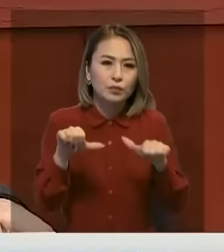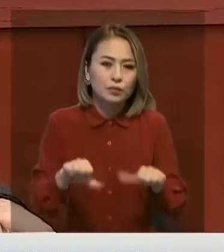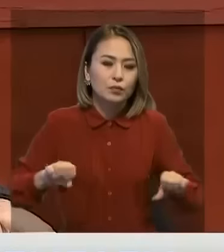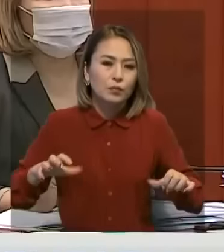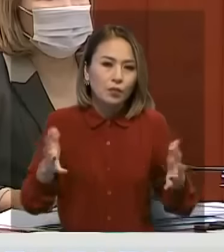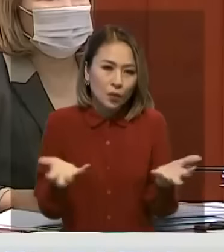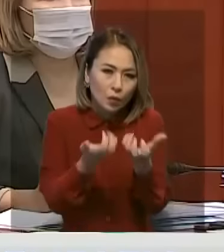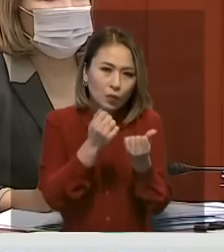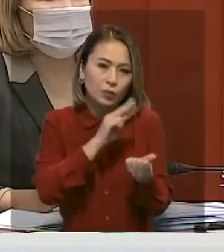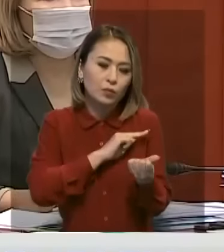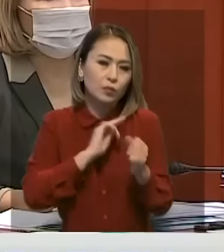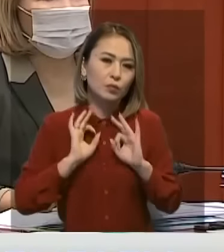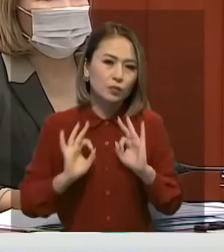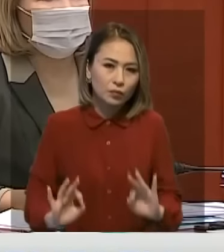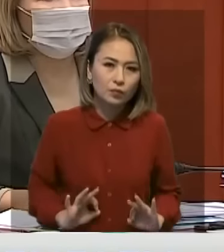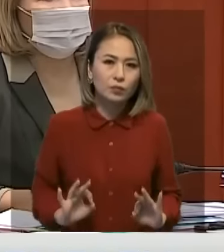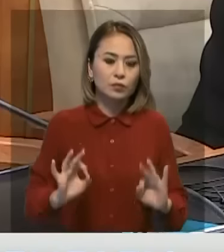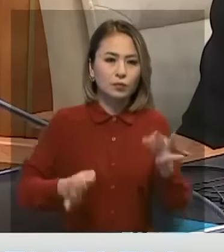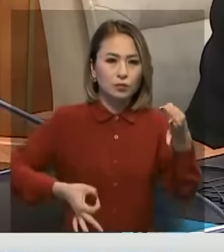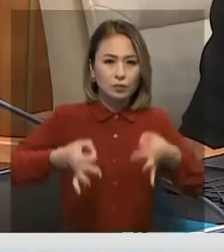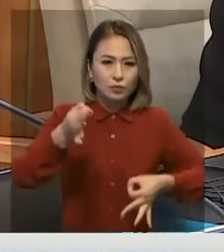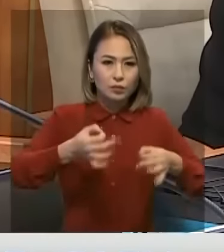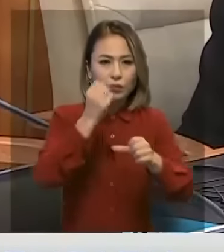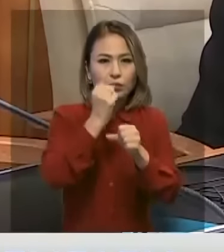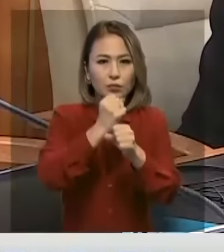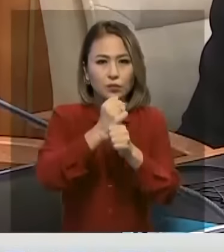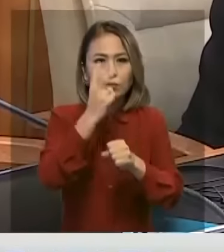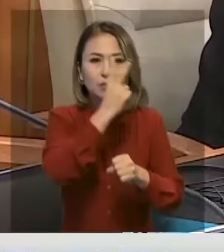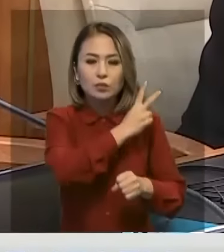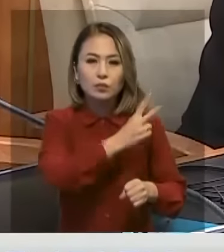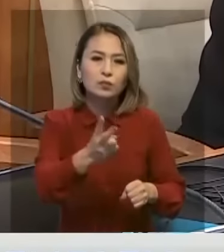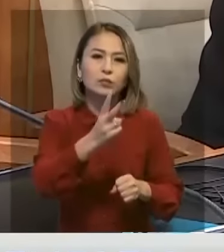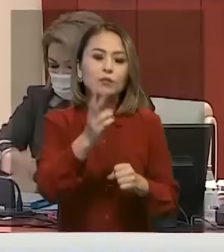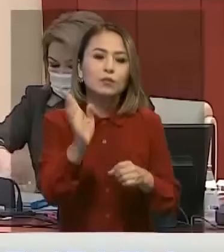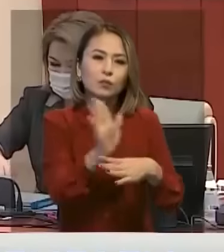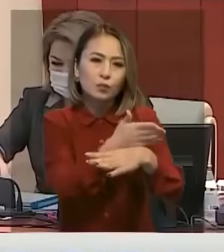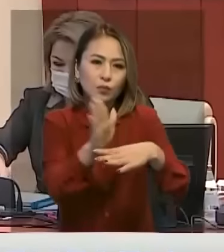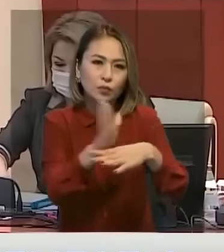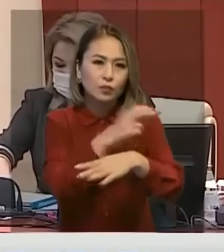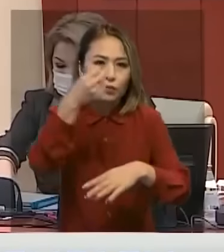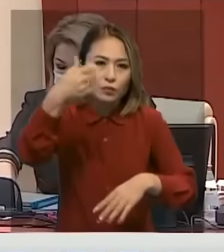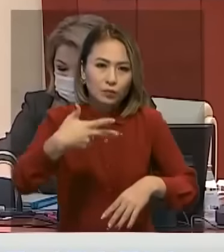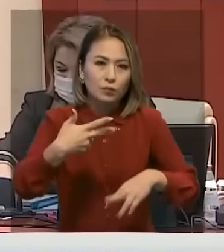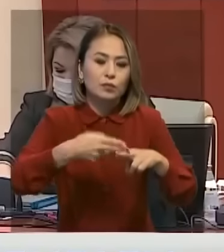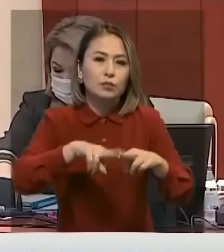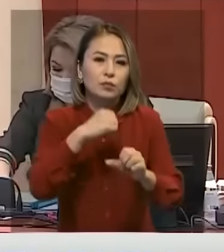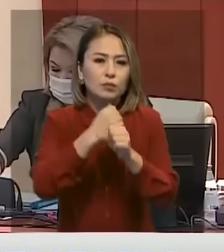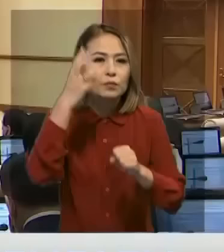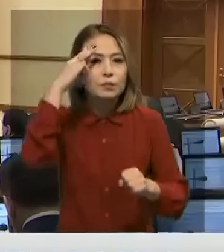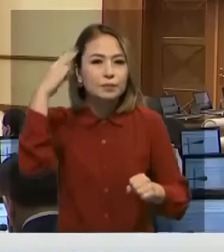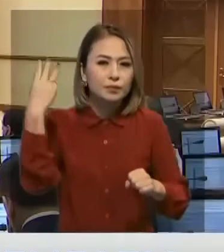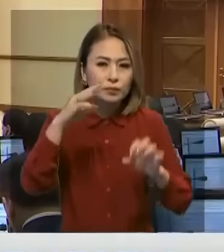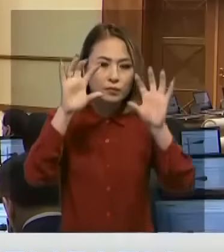мәртебесі туралы, құқық қорғау органдары, прокуратура және соттың өкілеттігін өзара бөлудің үш буынды моделіне